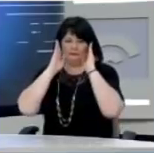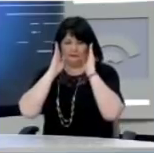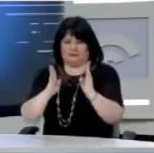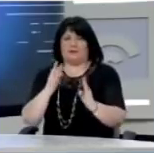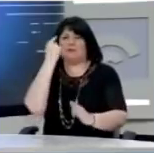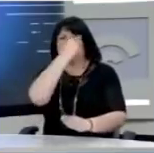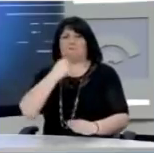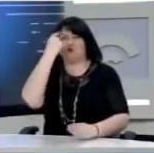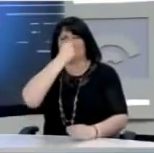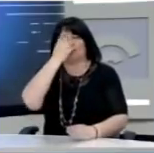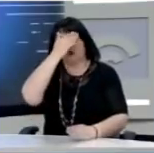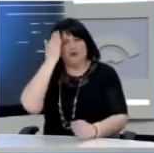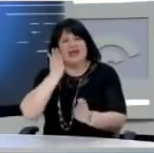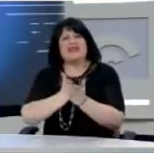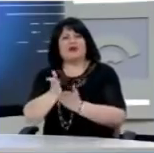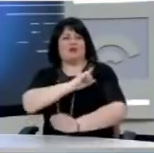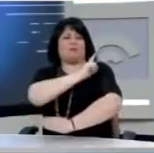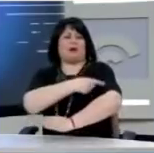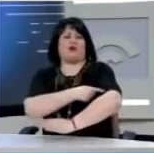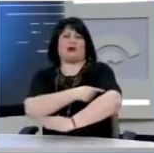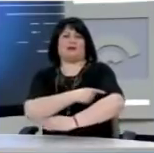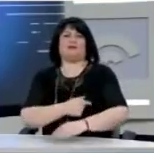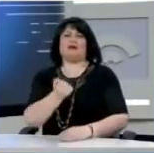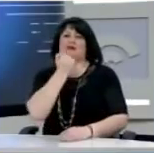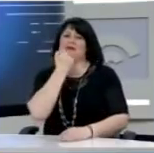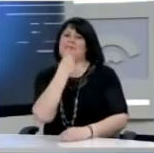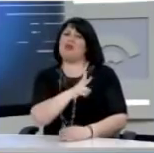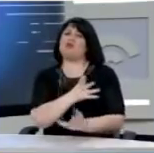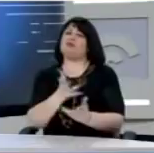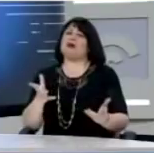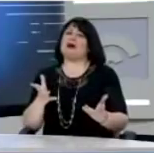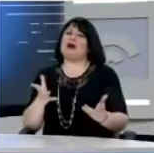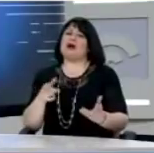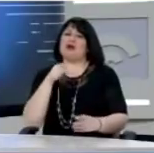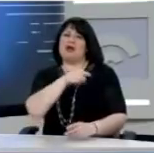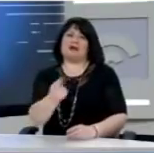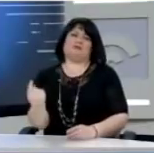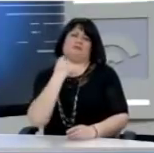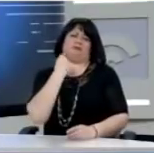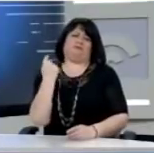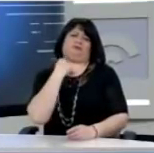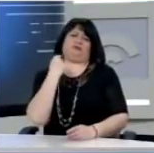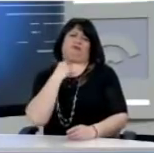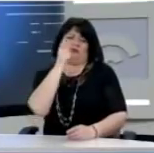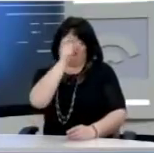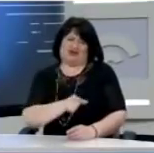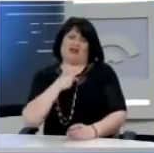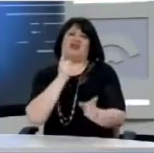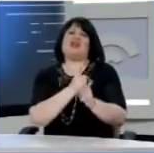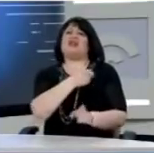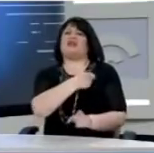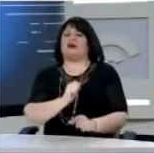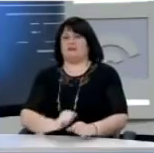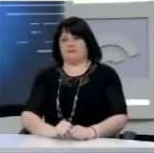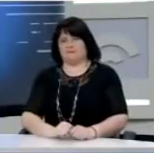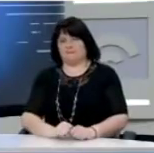και στο ηθικό πλεονέκτημα. Πρώτον, έχετε κάνει μεγάλο λάθος, γιατί εκεί και αν θα χάσετε κατά κράτος, ειδικά εσείς. Μας